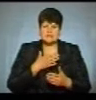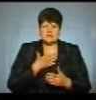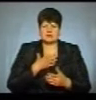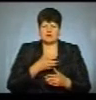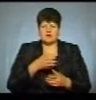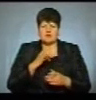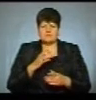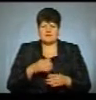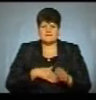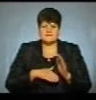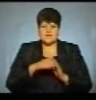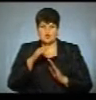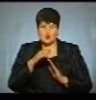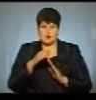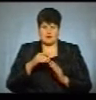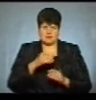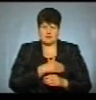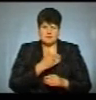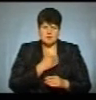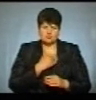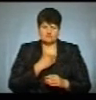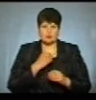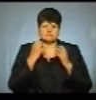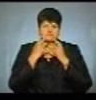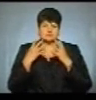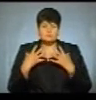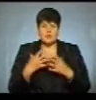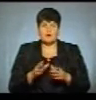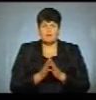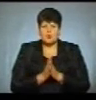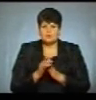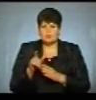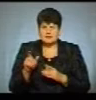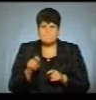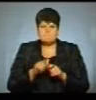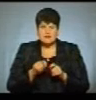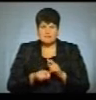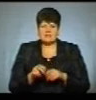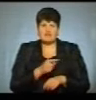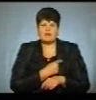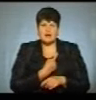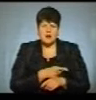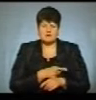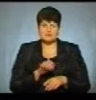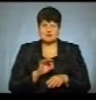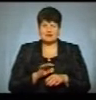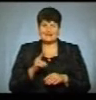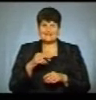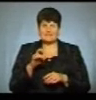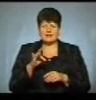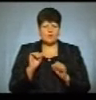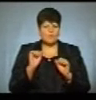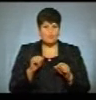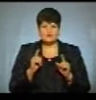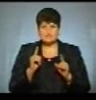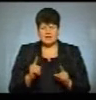висока температура і набряк лімфоузлів. За таких симптомів лікарі просять пацієнтів перевірятися в лікарнях, адже захворіти на дифтерію можуть